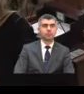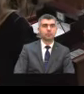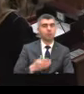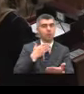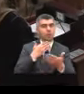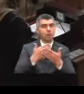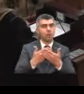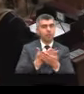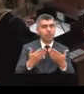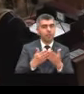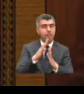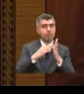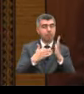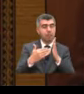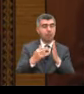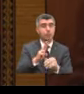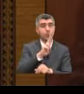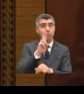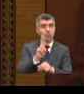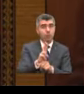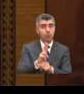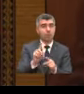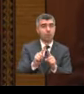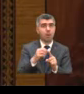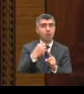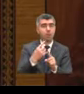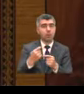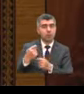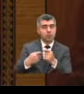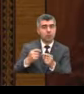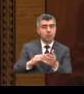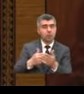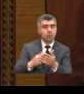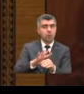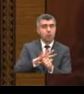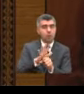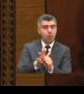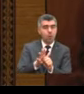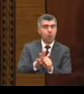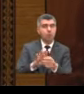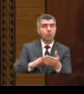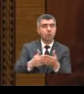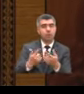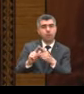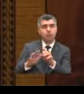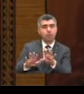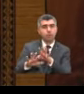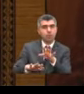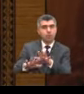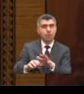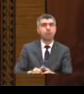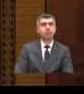أشكركم على برمجة هذا السؤال المرتبط بالآثار الاجتماعية والاقتصادية للجائحة على الفئات الهشة الاجتماعية في وضعيات